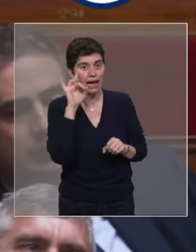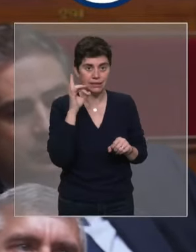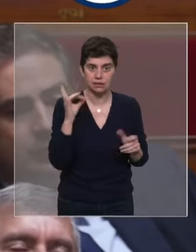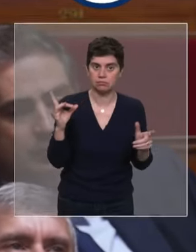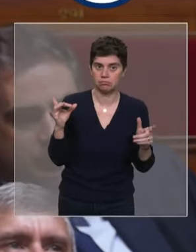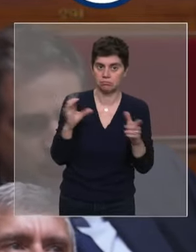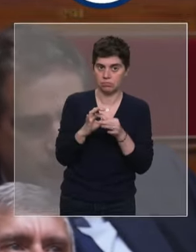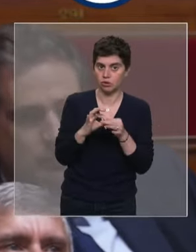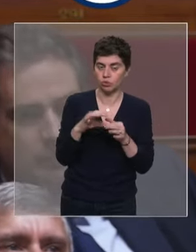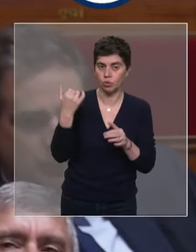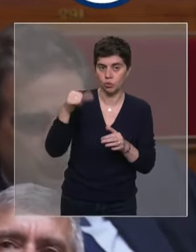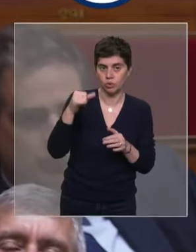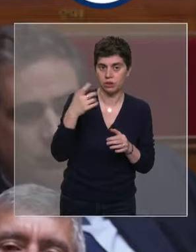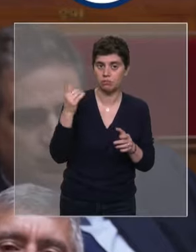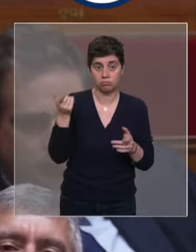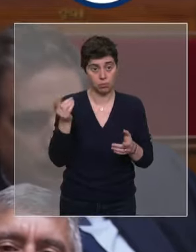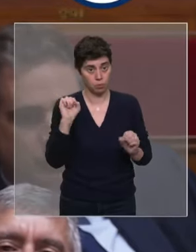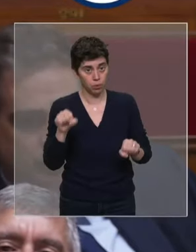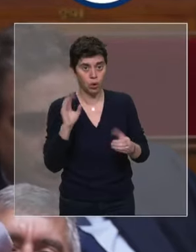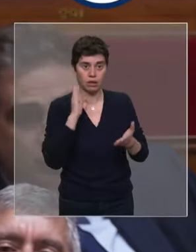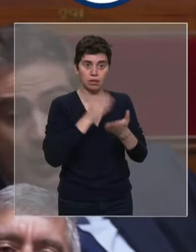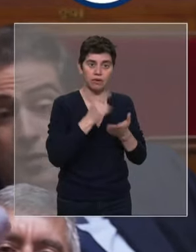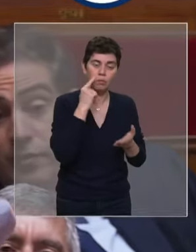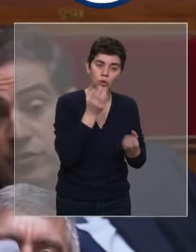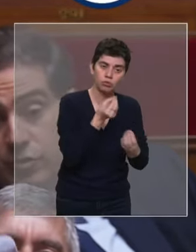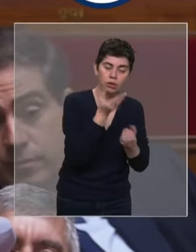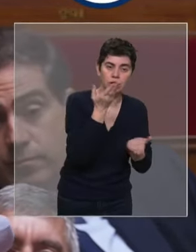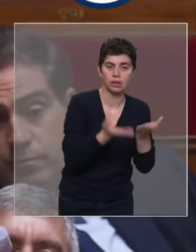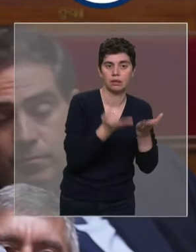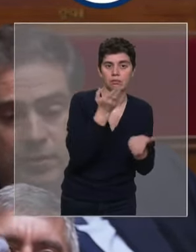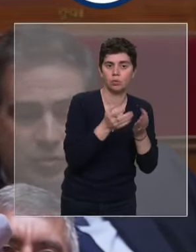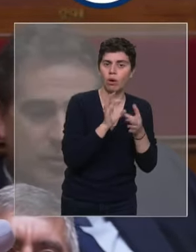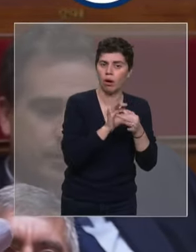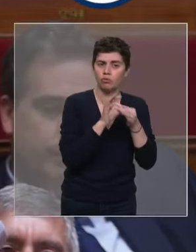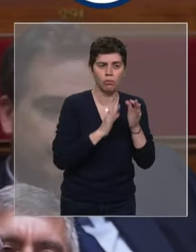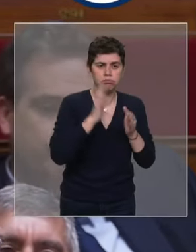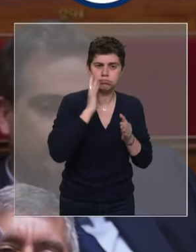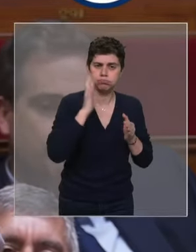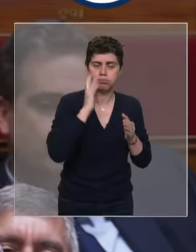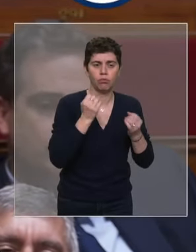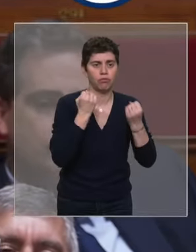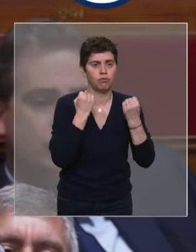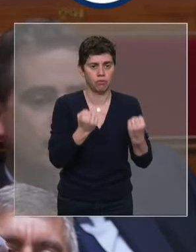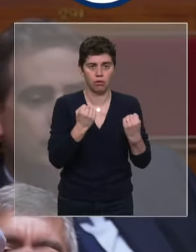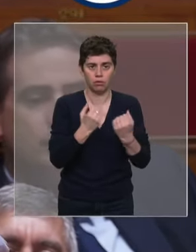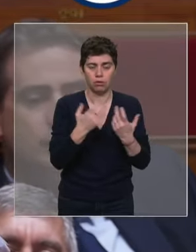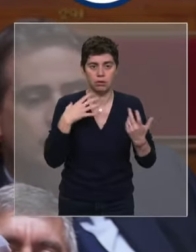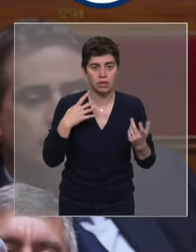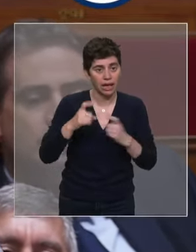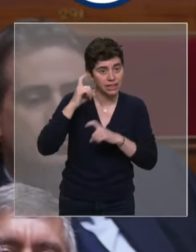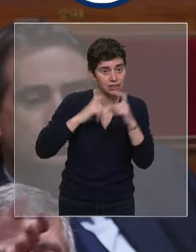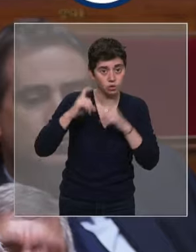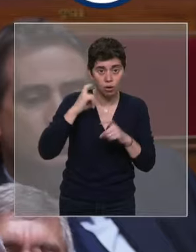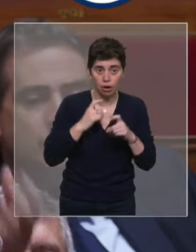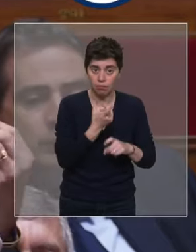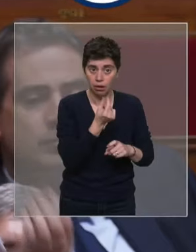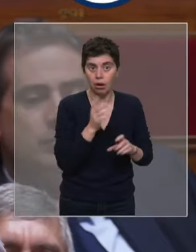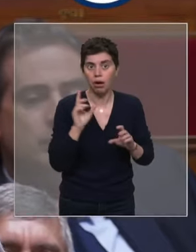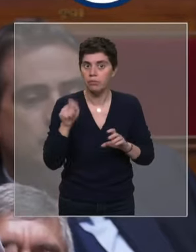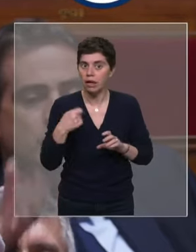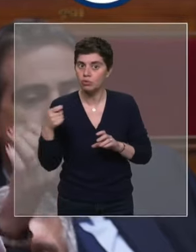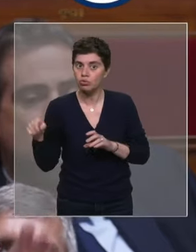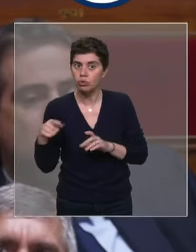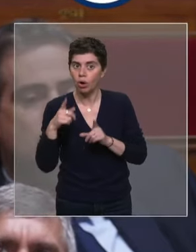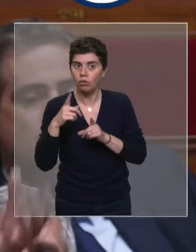rôle à jouer dans la stabilité du pays. Nos relations sont anciennes et fortes. Elles reposent sur une histoire partagée basée sur un passé colonial, mais également sur